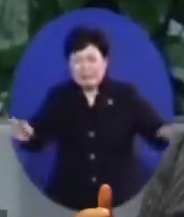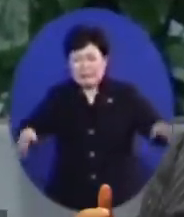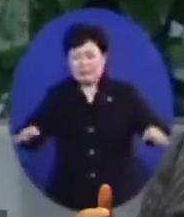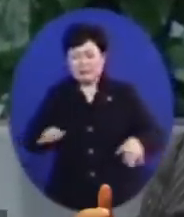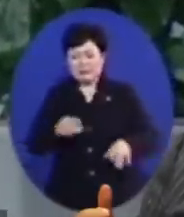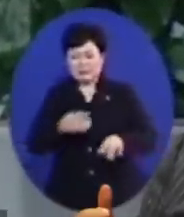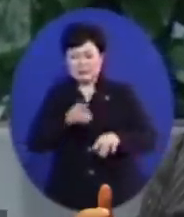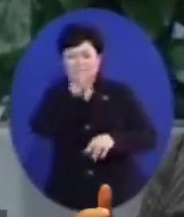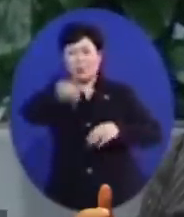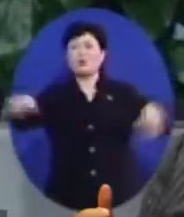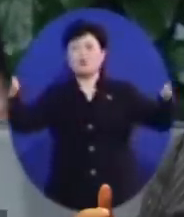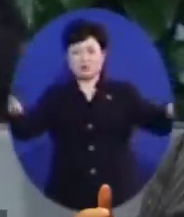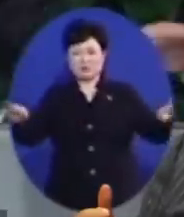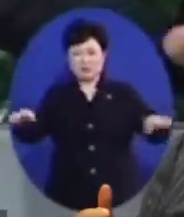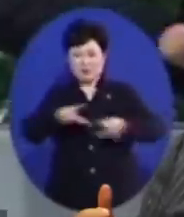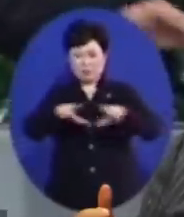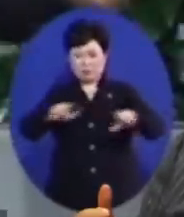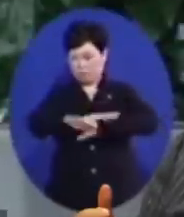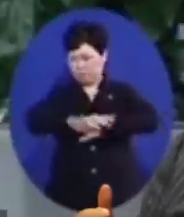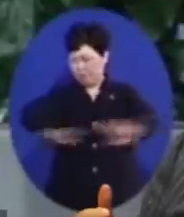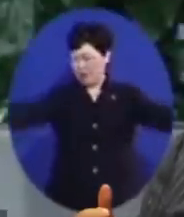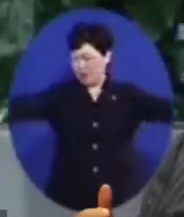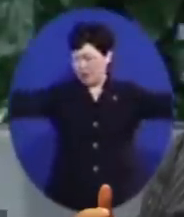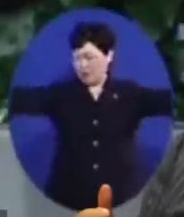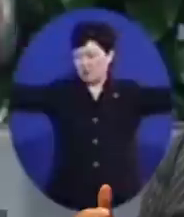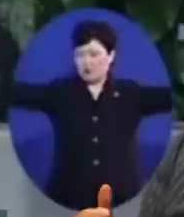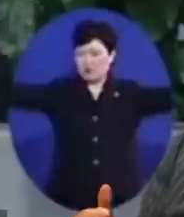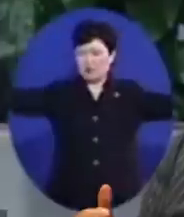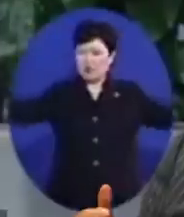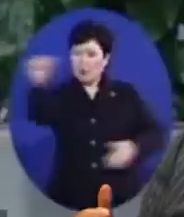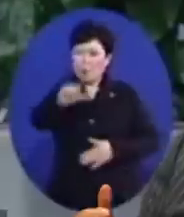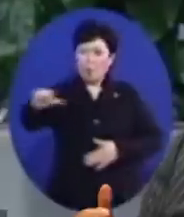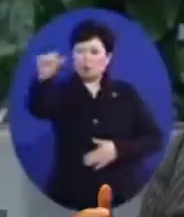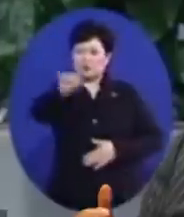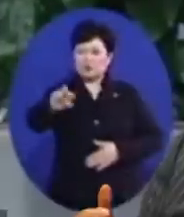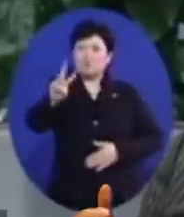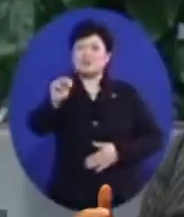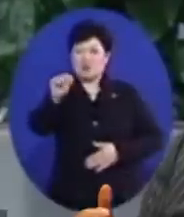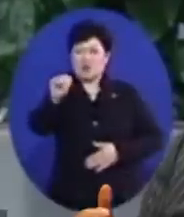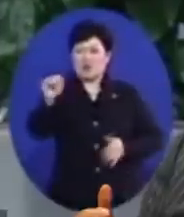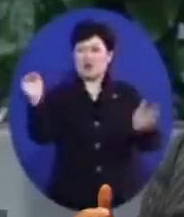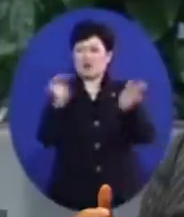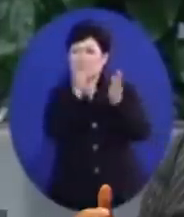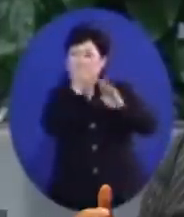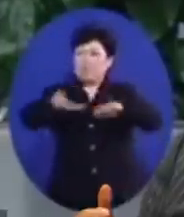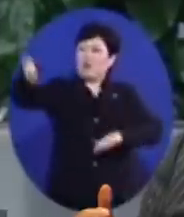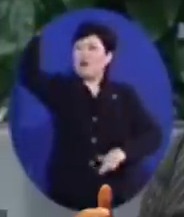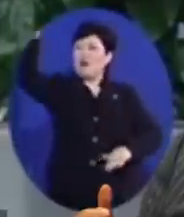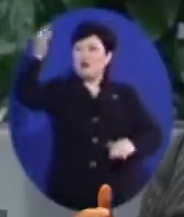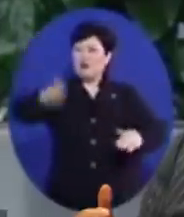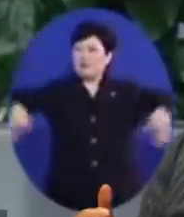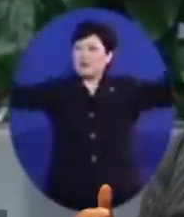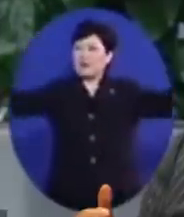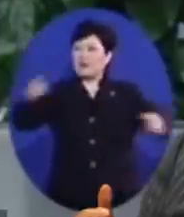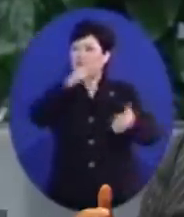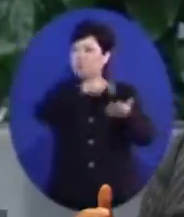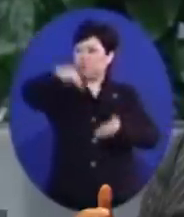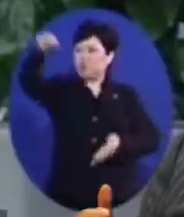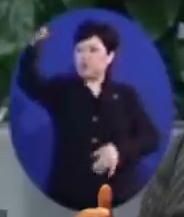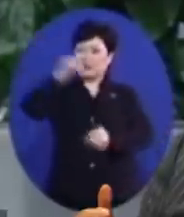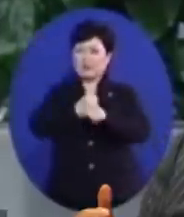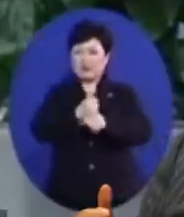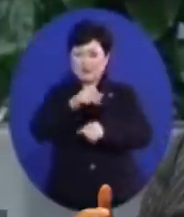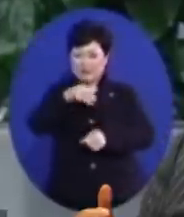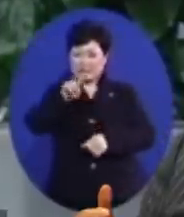그 독수리는 보통 날개를 펴서 하늘나라 5,000m까지 올라가는 것입니다. 그렇게 높이 날아올라가는데